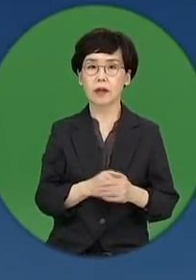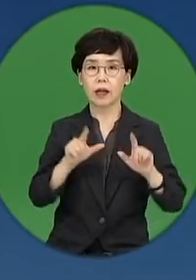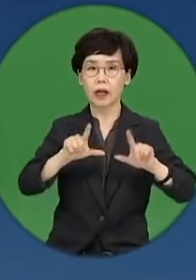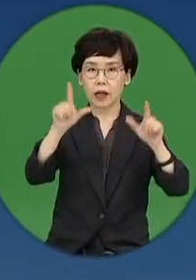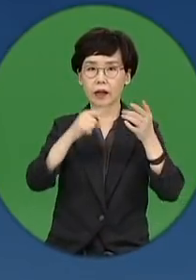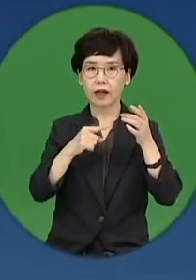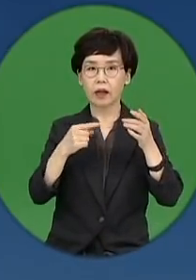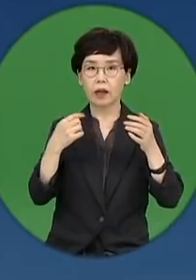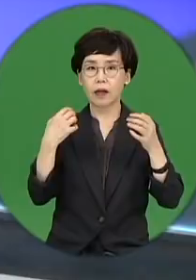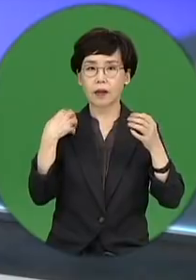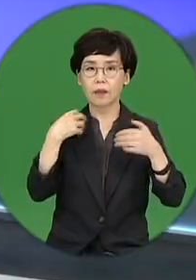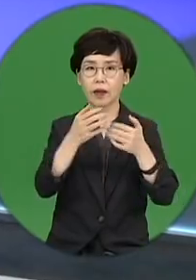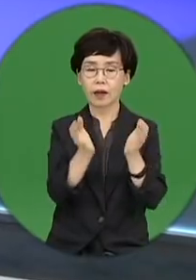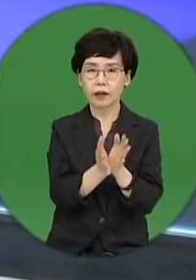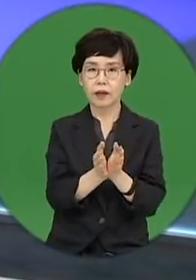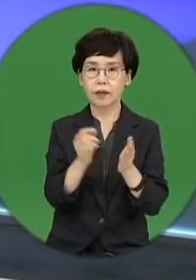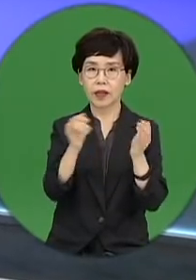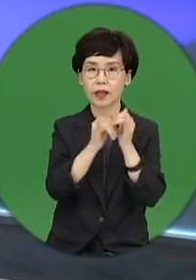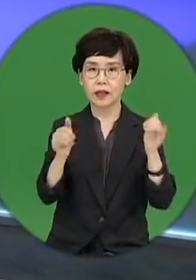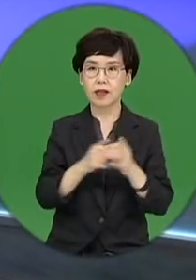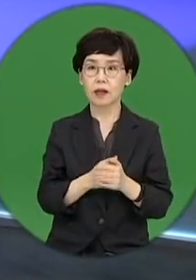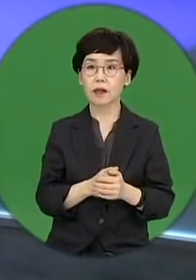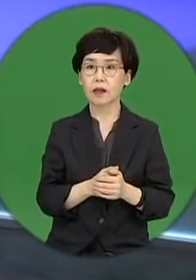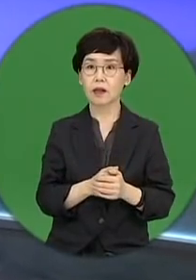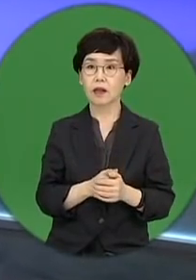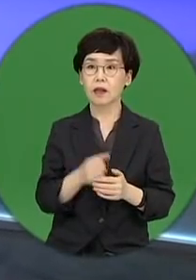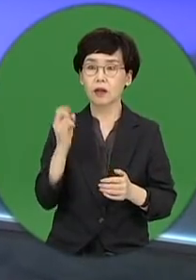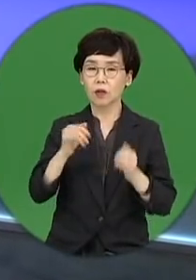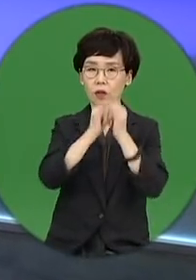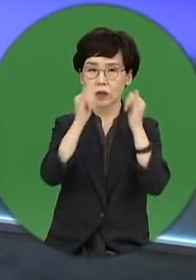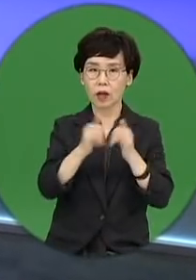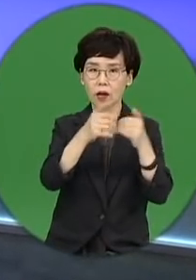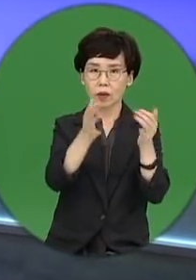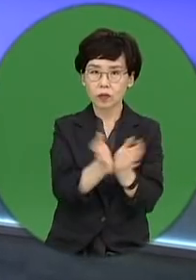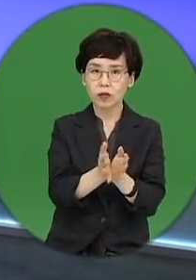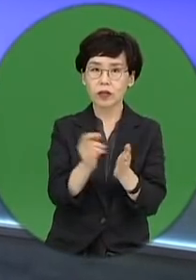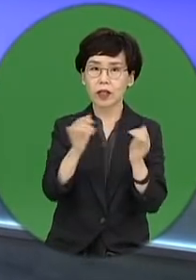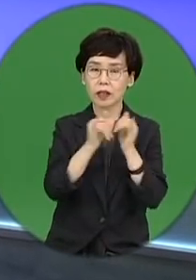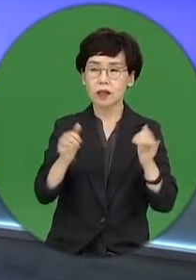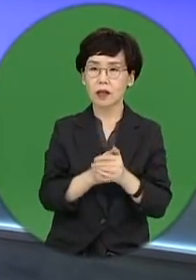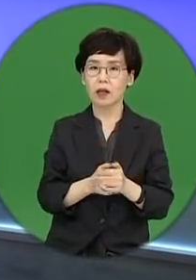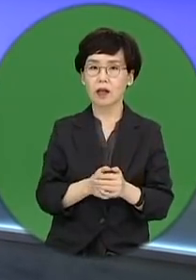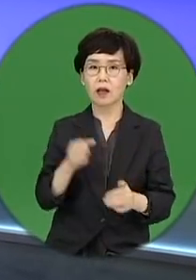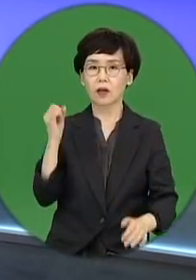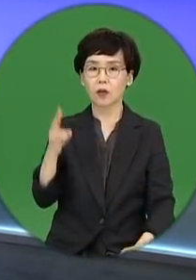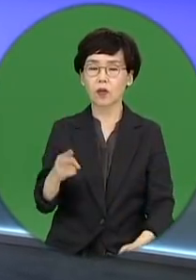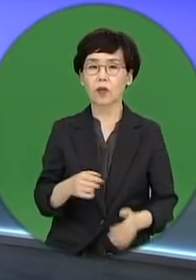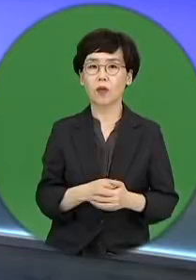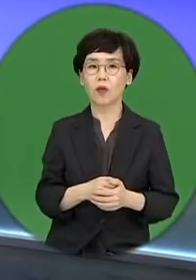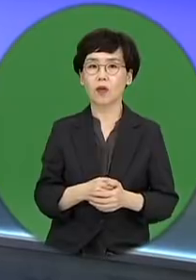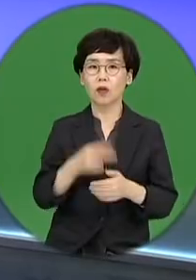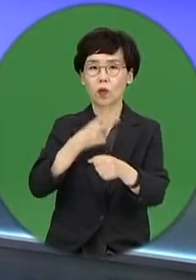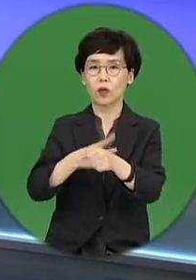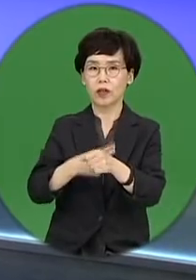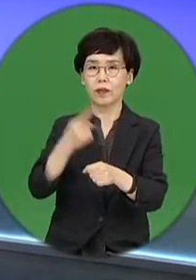기자, 사회부의 이현영 기자, 그리고 조원철 연세대 토목환경공학과 명예 교수님 나와 계십니다. 세 분 어서 오십시오.